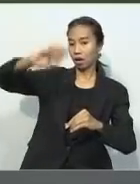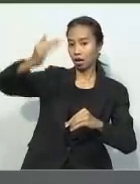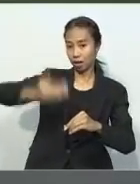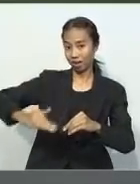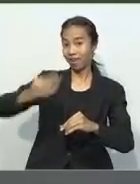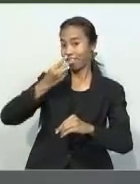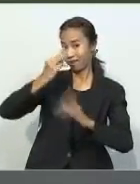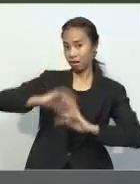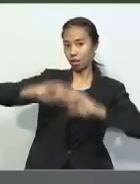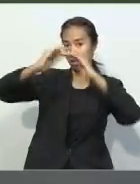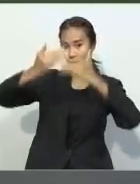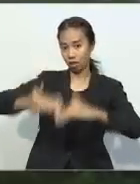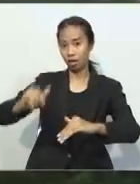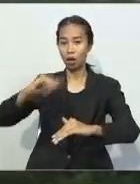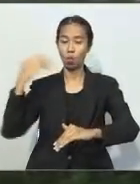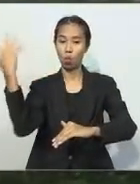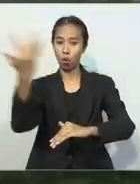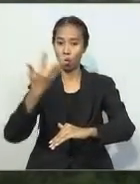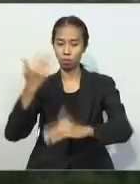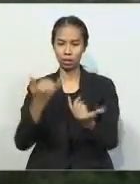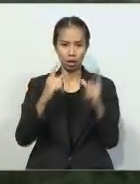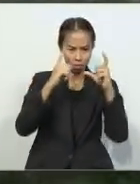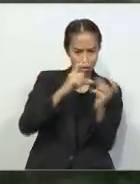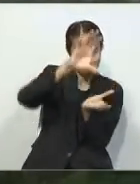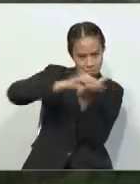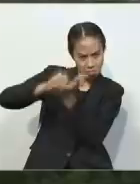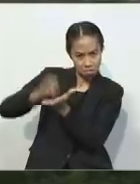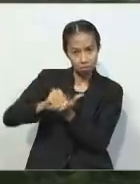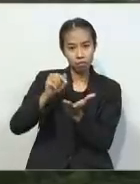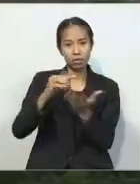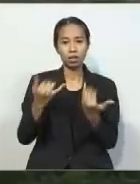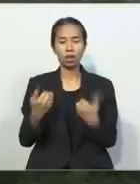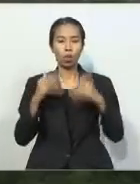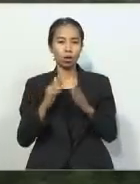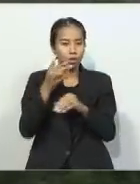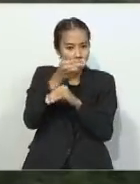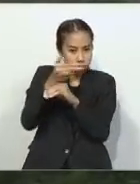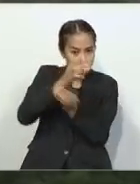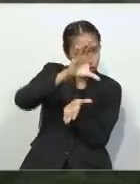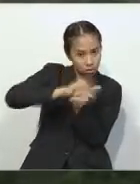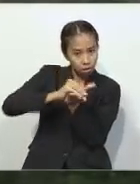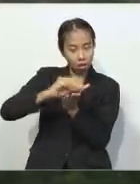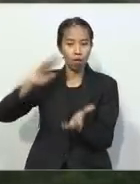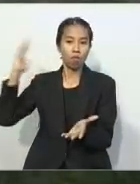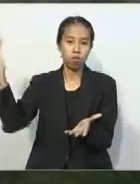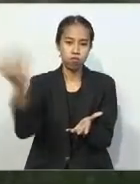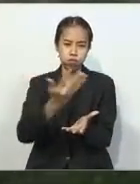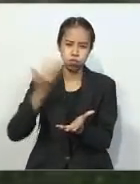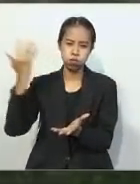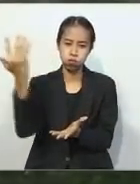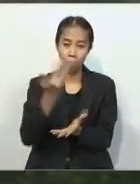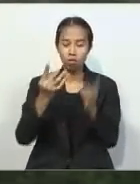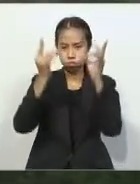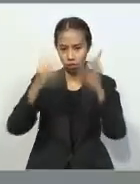ที่เราเก็บภาพมาได้นะครับต้องบอกว่าขณะที่ช่างภาพของเรานั้นถ่ายภาพลมนั้นค่อนข้างแรง